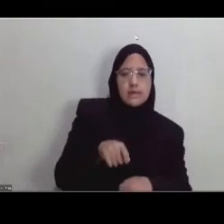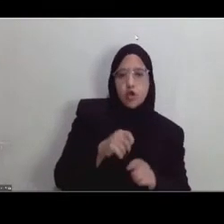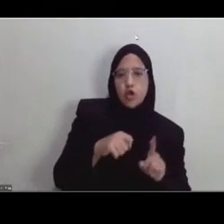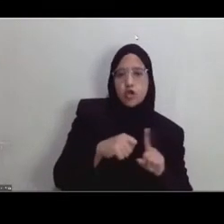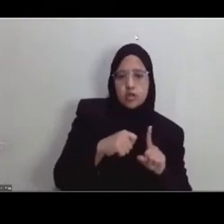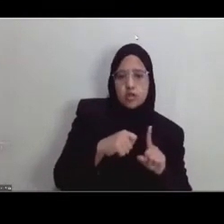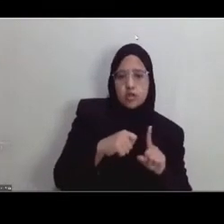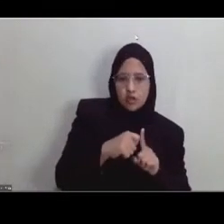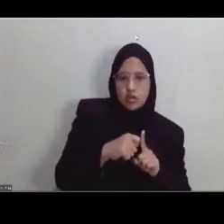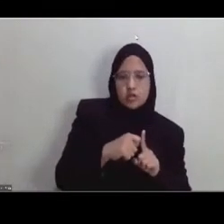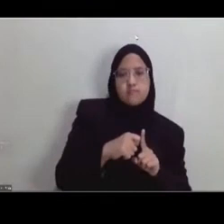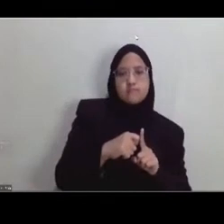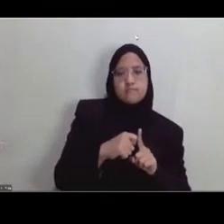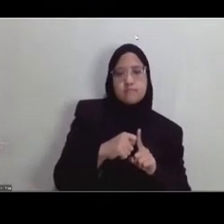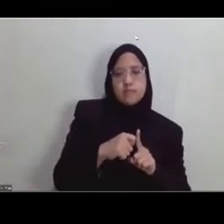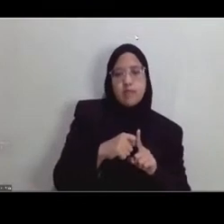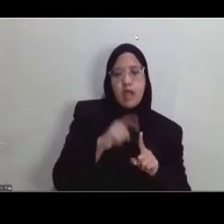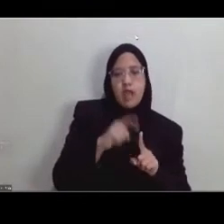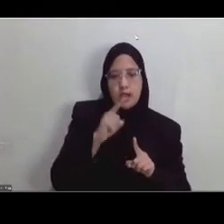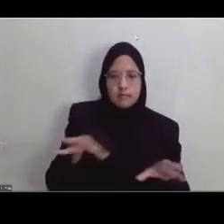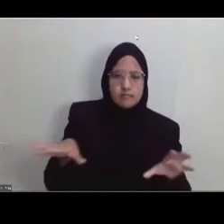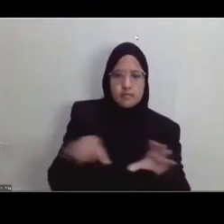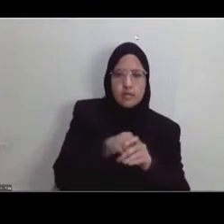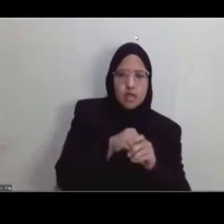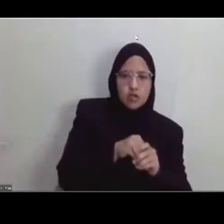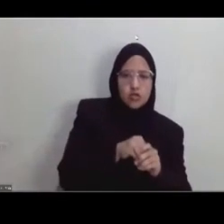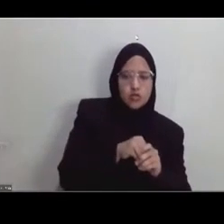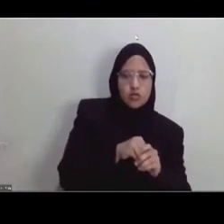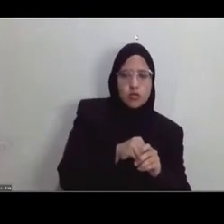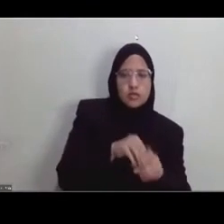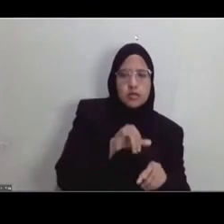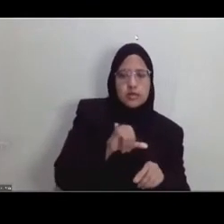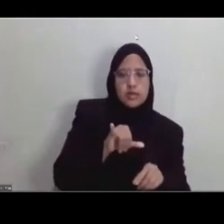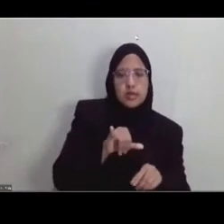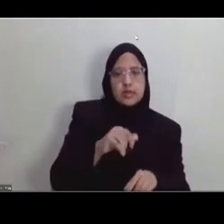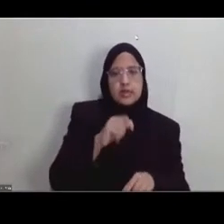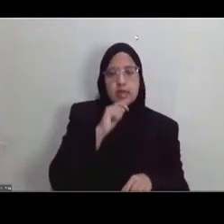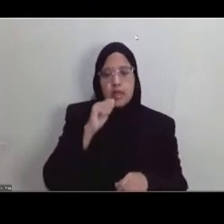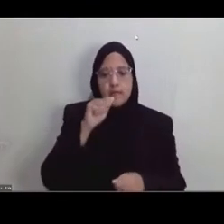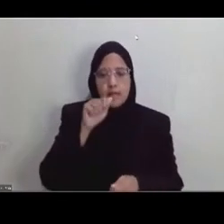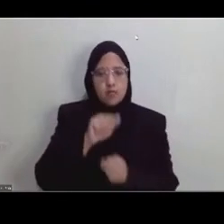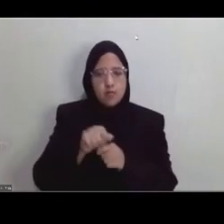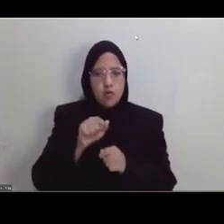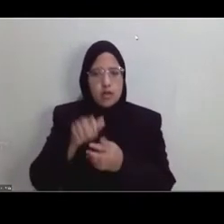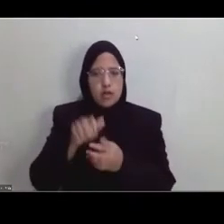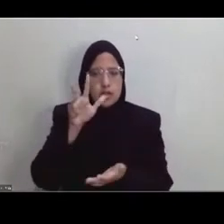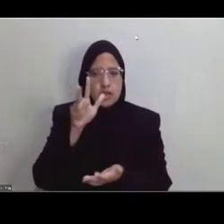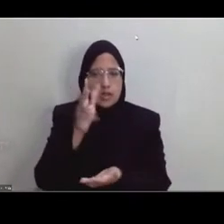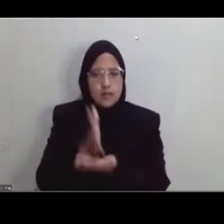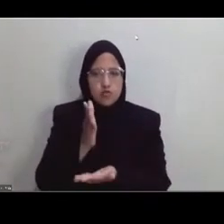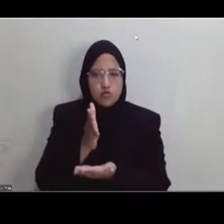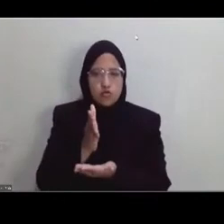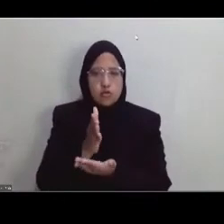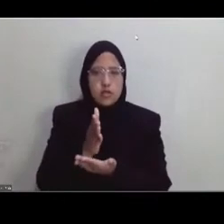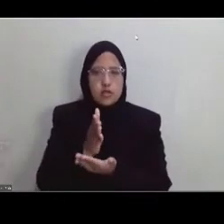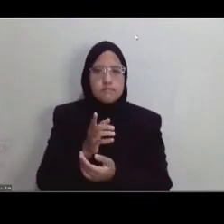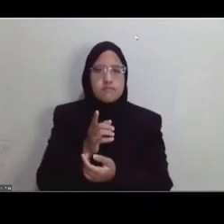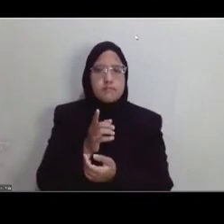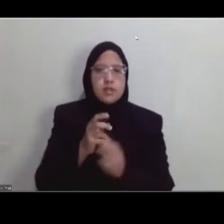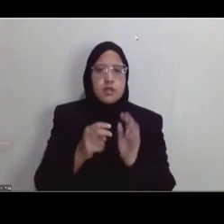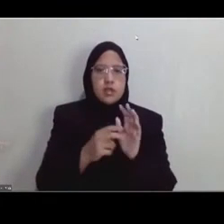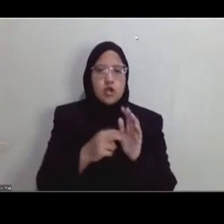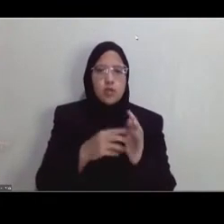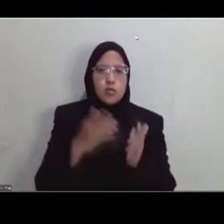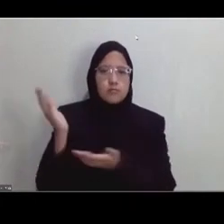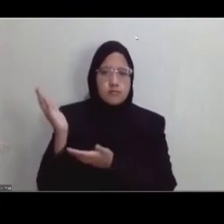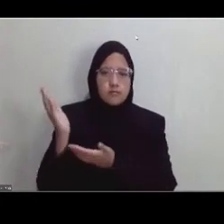yang utuh yang tak dapat dipisahkan dari putusan nomor 90/ puu 221/ 2023 Oleh